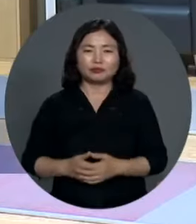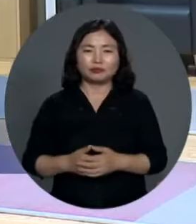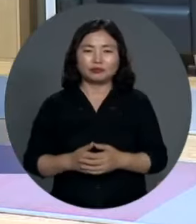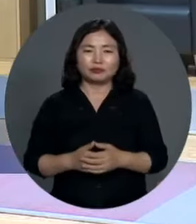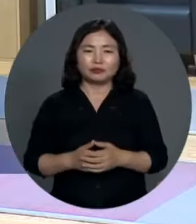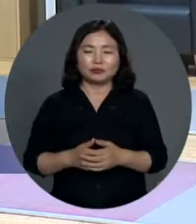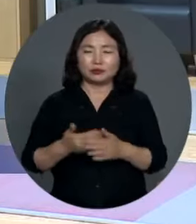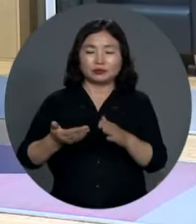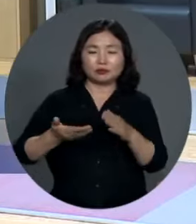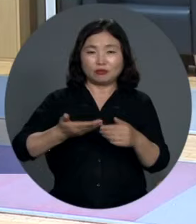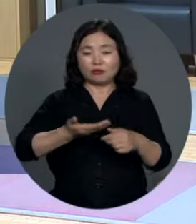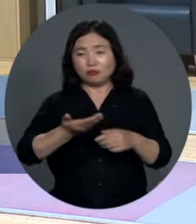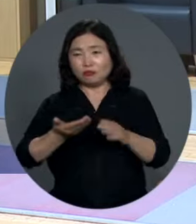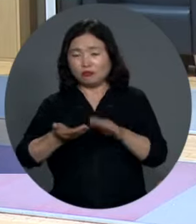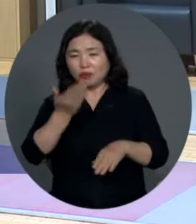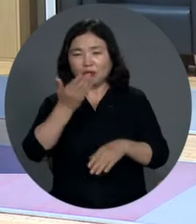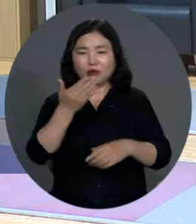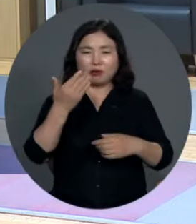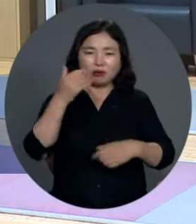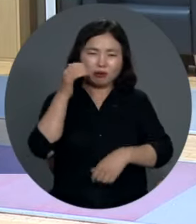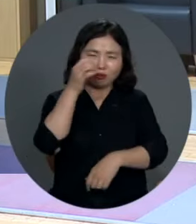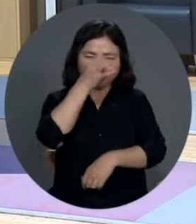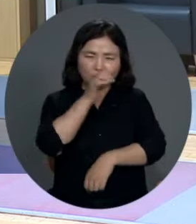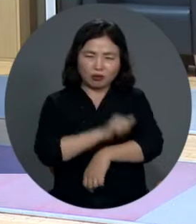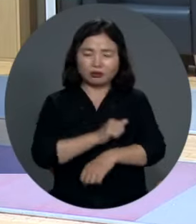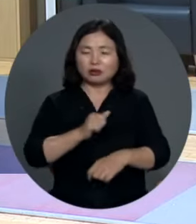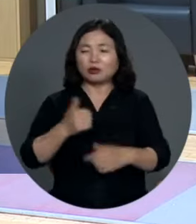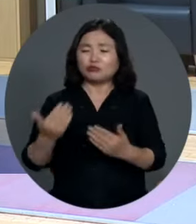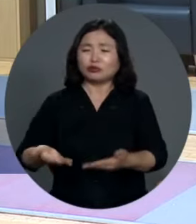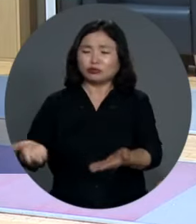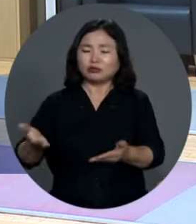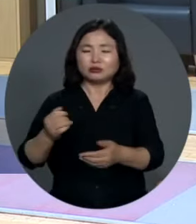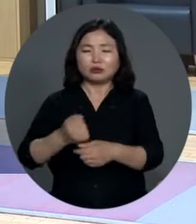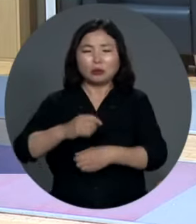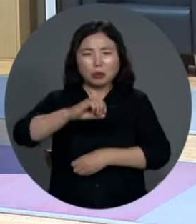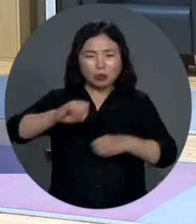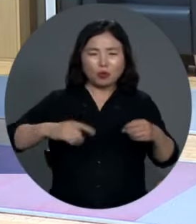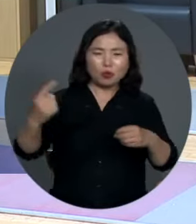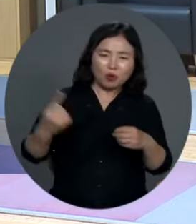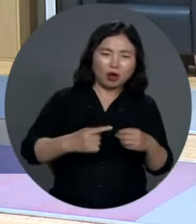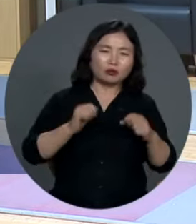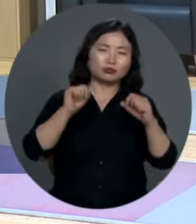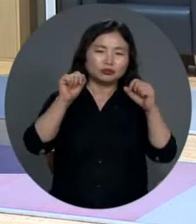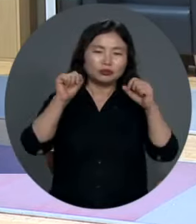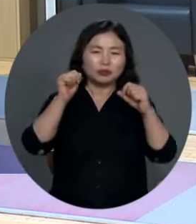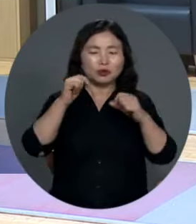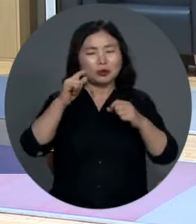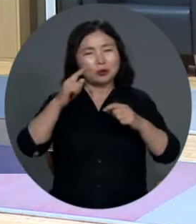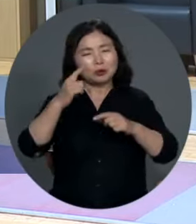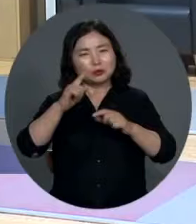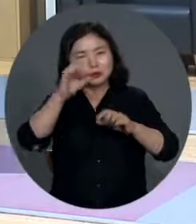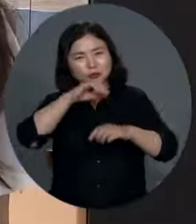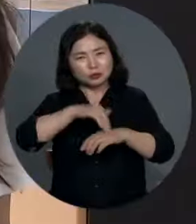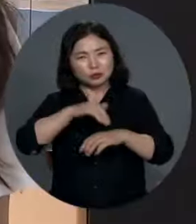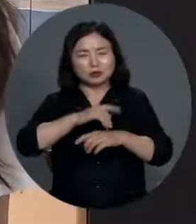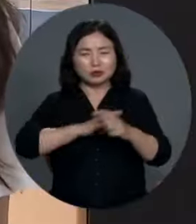잘하니까 남아서도 지금 휴가 줬는데도 와서 운동하는 것도 있고 막 활약하는 의지가 두목처럼